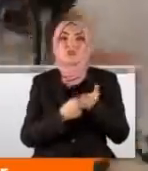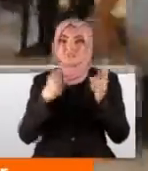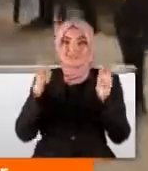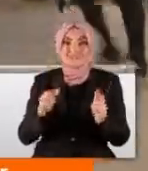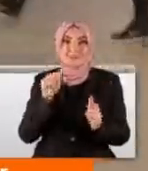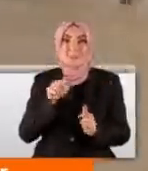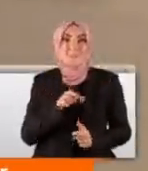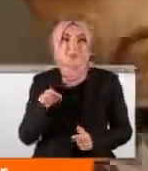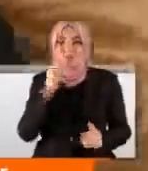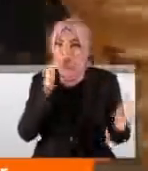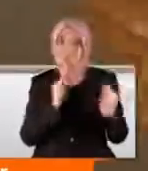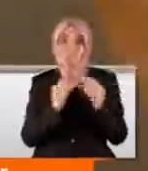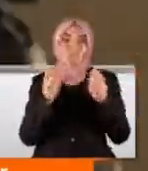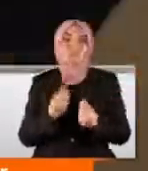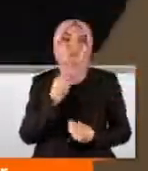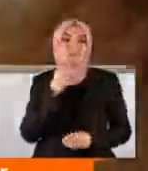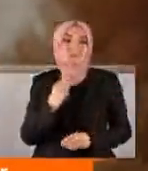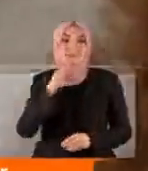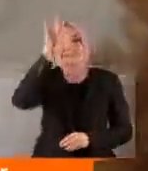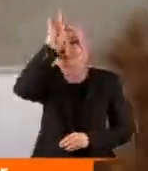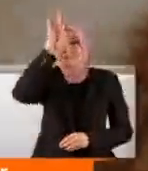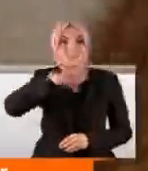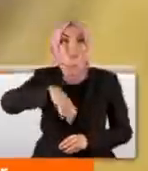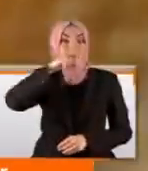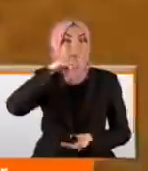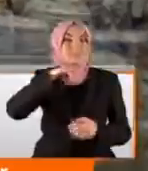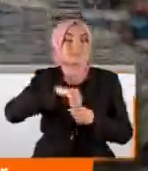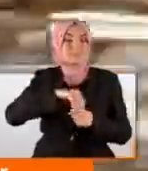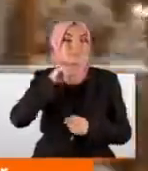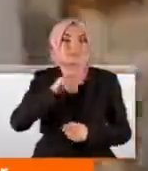Tommaso'nun Türkiye'deki durağı ise İstanbul'un kalbi Kapalı Çarşı'ydı.